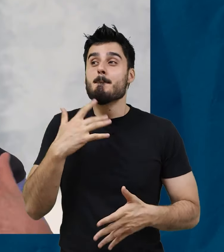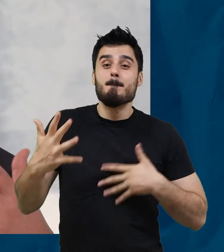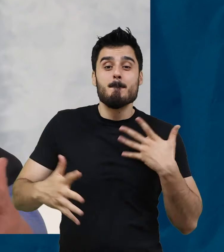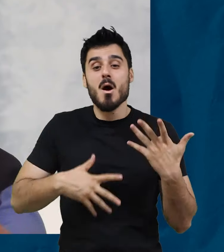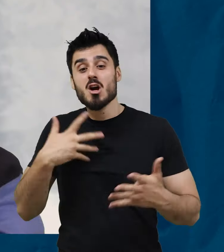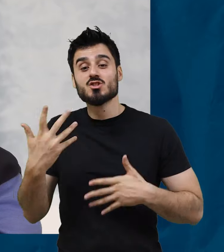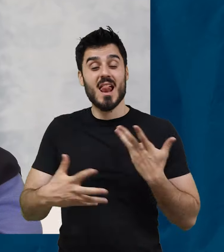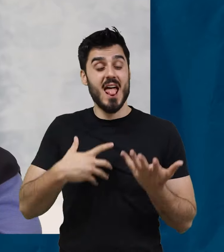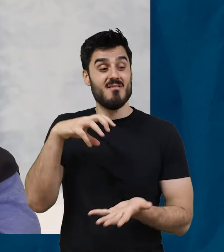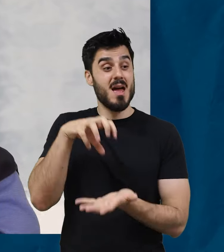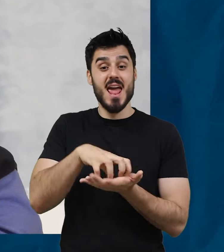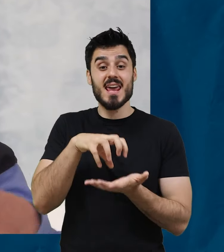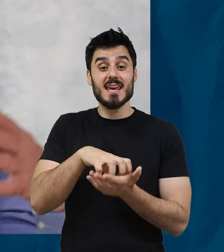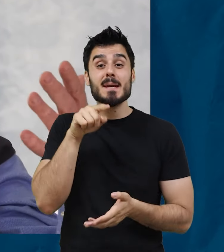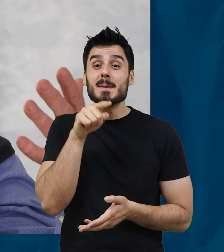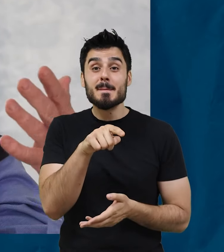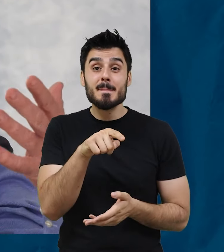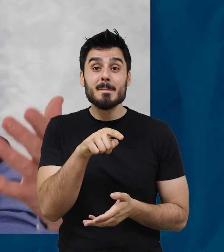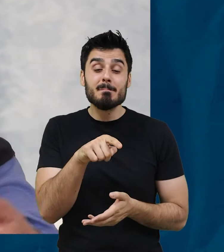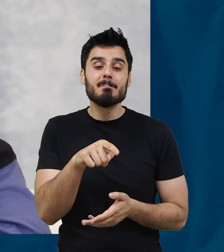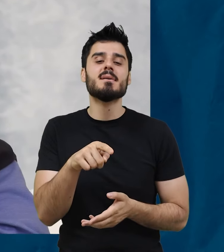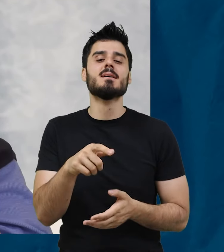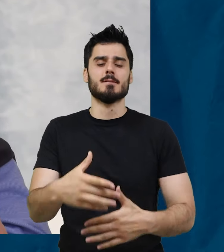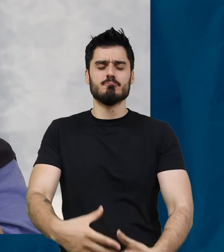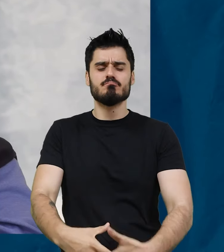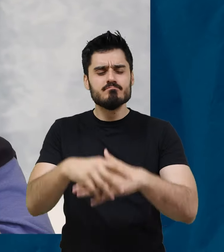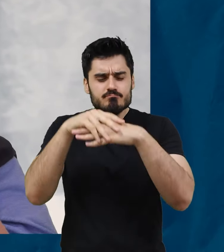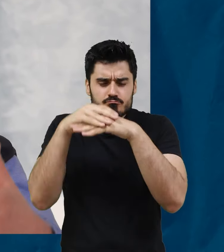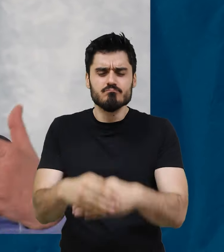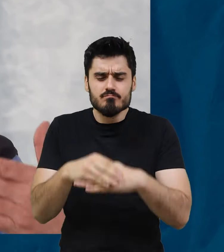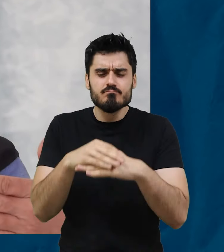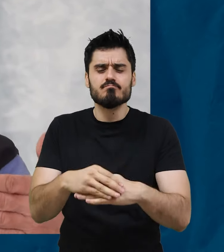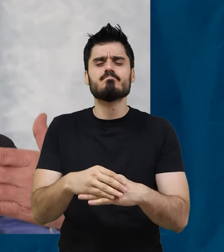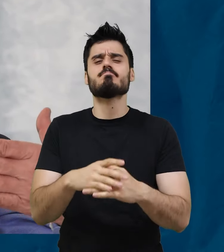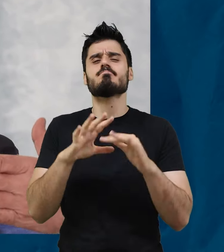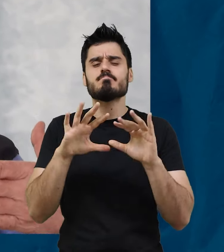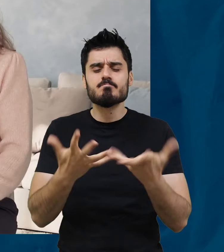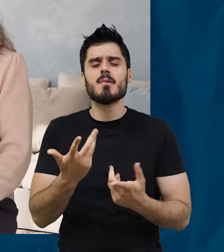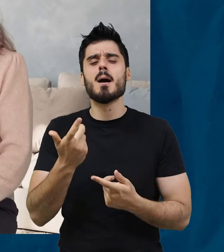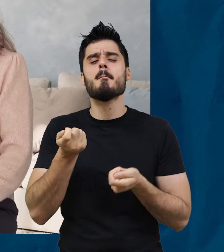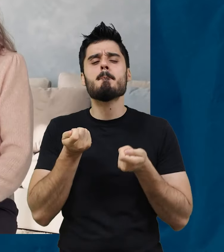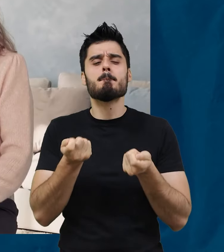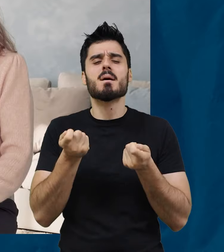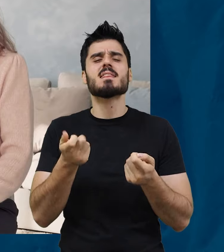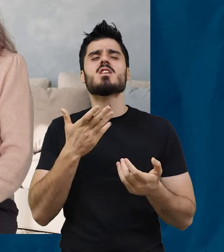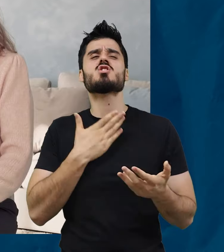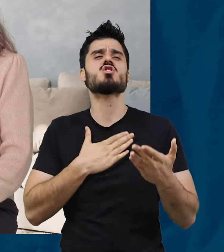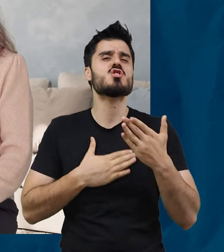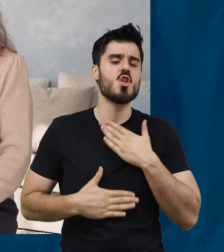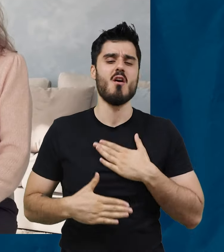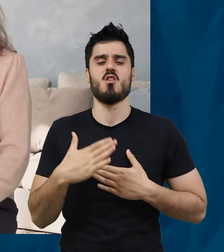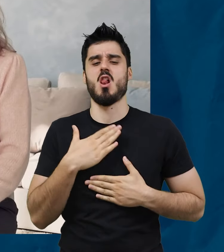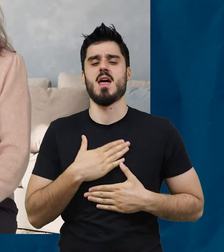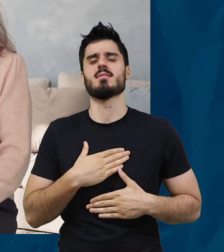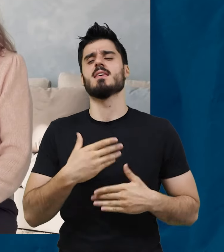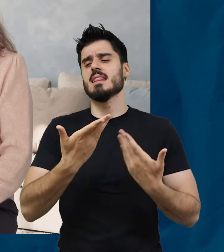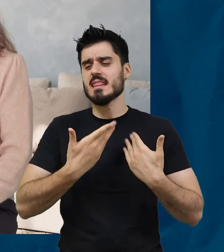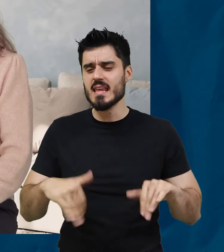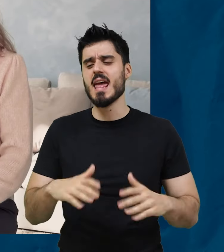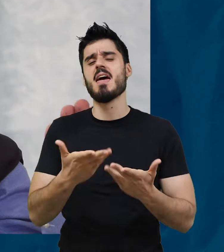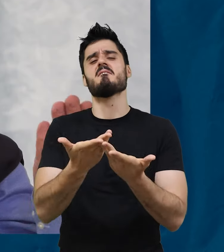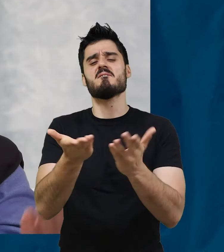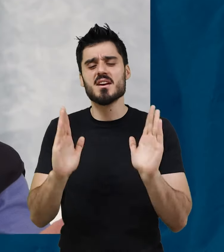пожеланието към екипа е да си стиснем така ръцете, че да бъдем удовлетворени и ние, и вие,